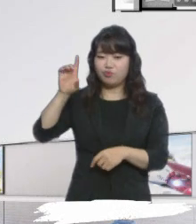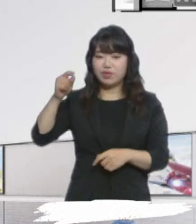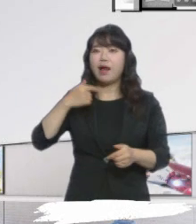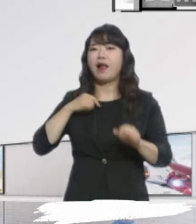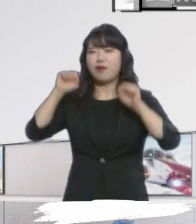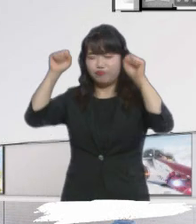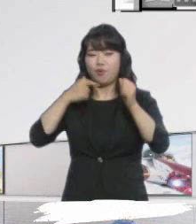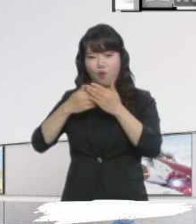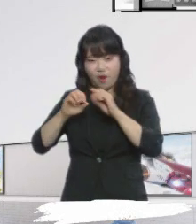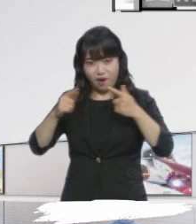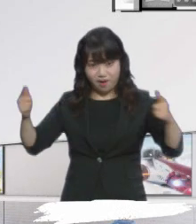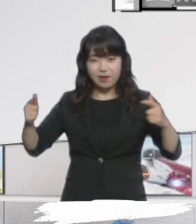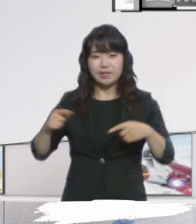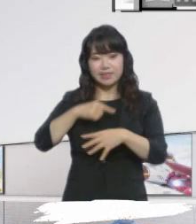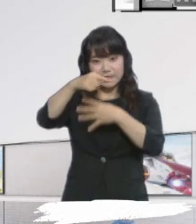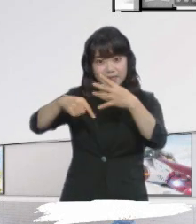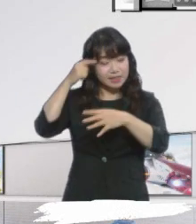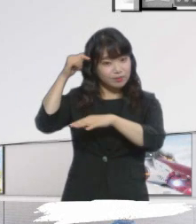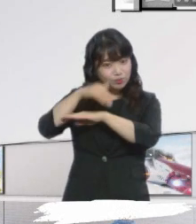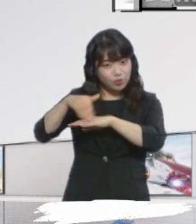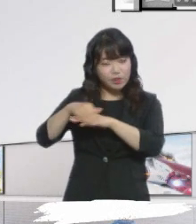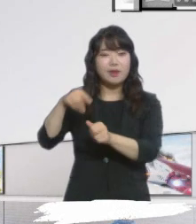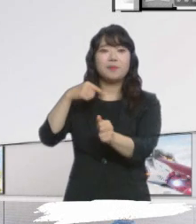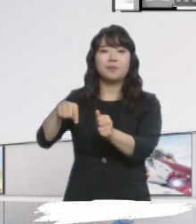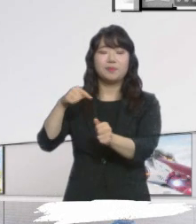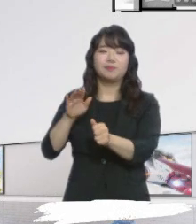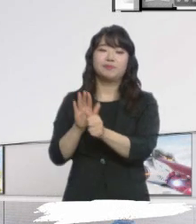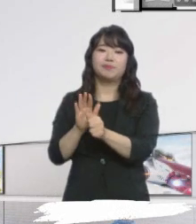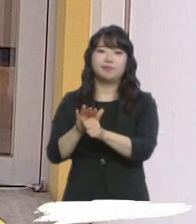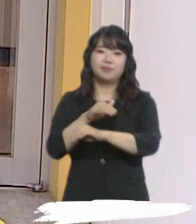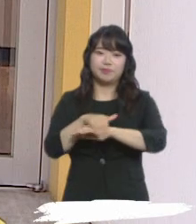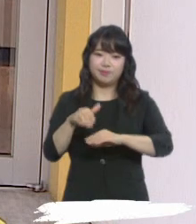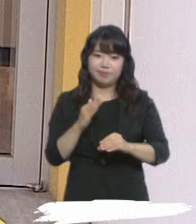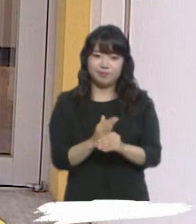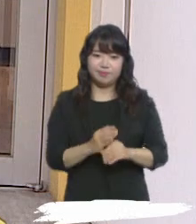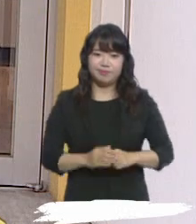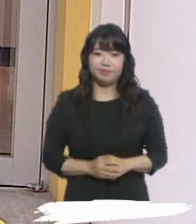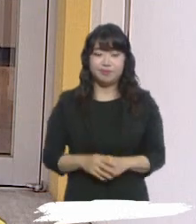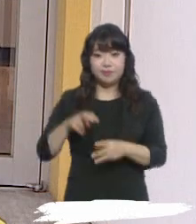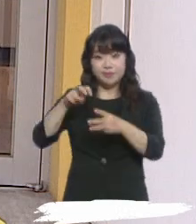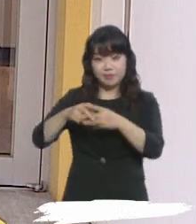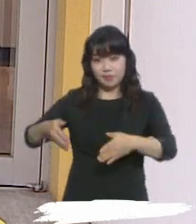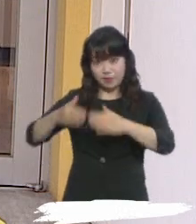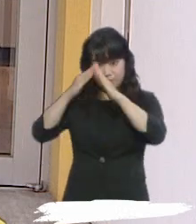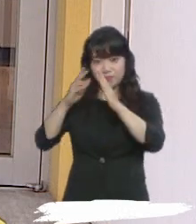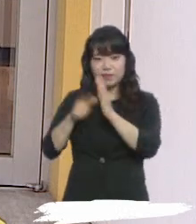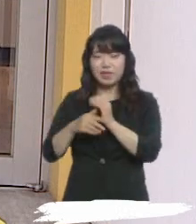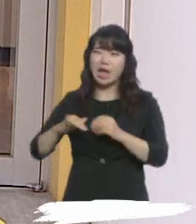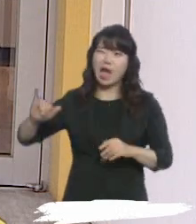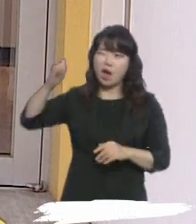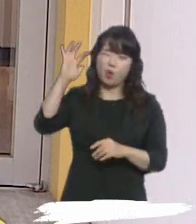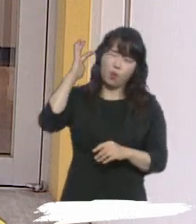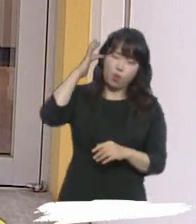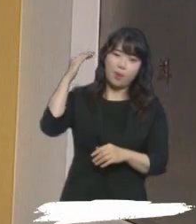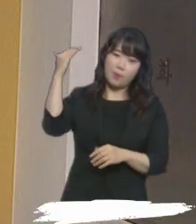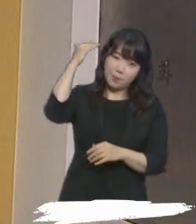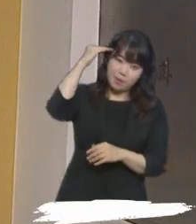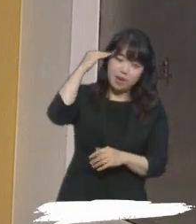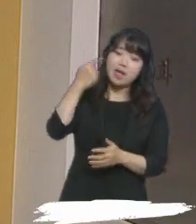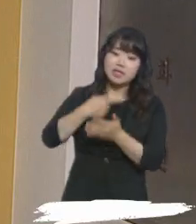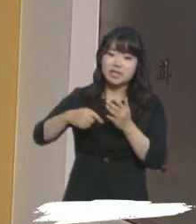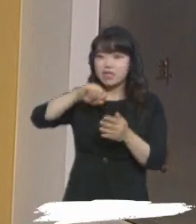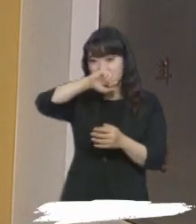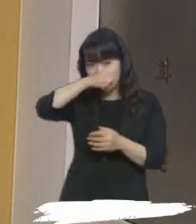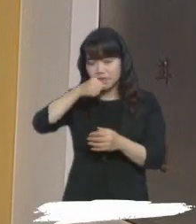등 4차 산업과 관련된 다양한 프로그램을 진행합니다. 센터 조성에는 항공기 소음 피해 지원 기금